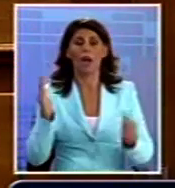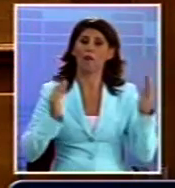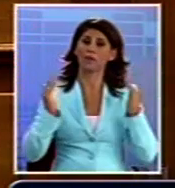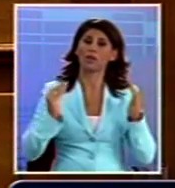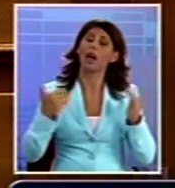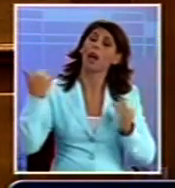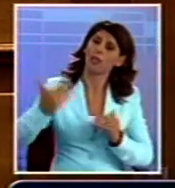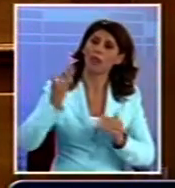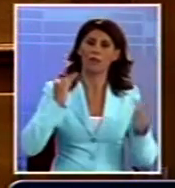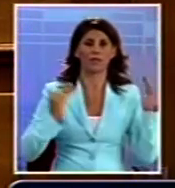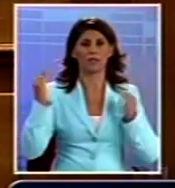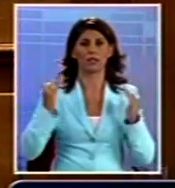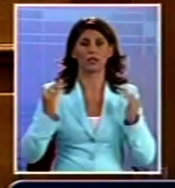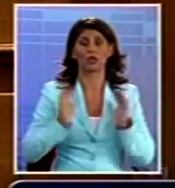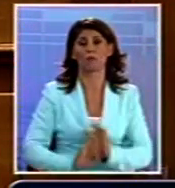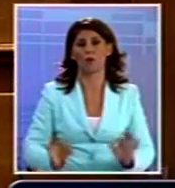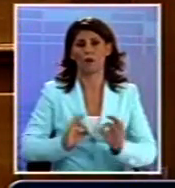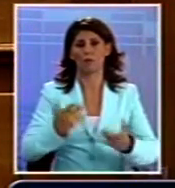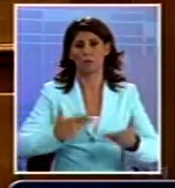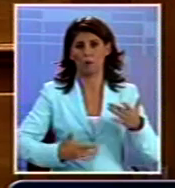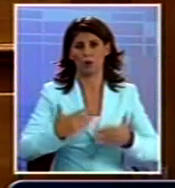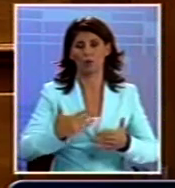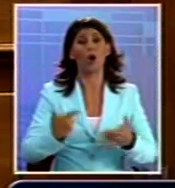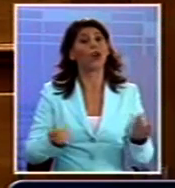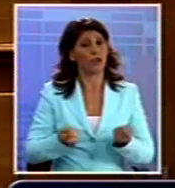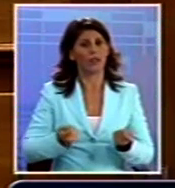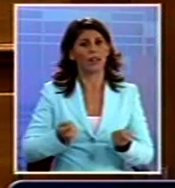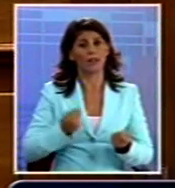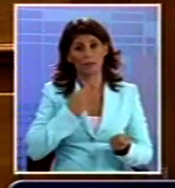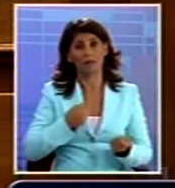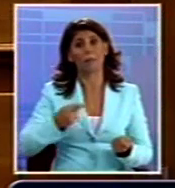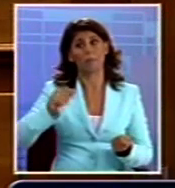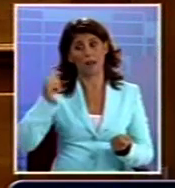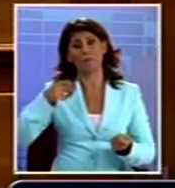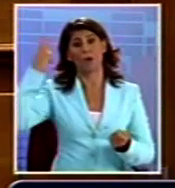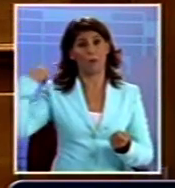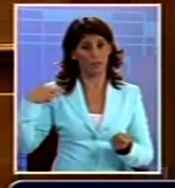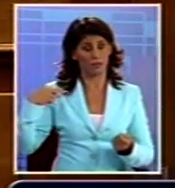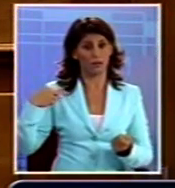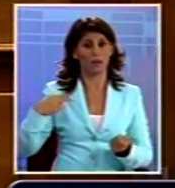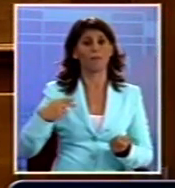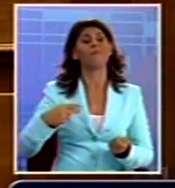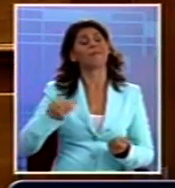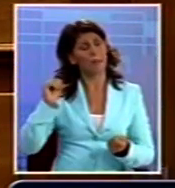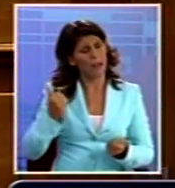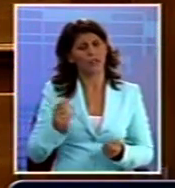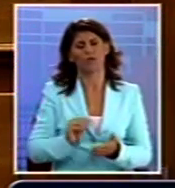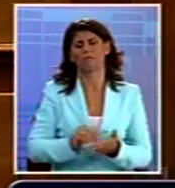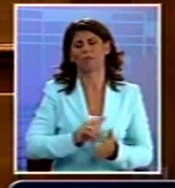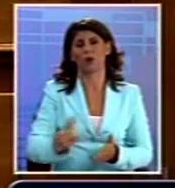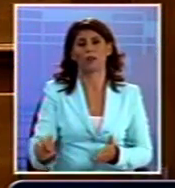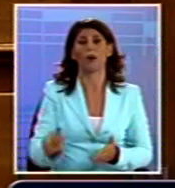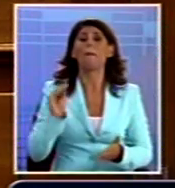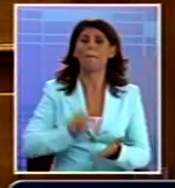ή θα αμφισβητήσουν τις προβλέψεις του προϋπολογισμού. Το ίδιο έκαναν και πρόπερσι. Αλλά έπεσαν έξω. Το ίδιο έκαναν και πέρσι. Και